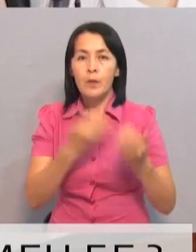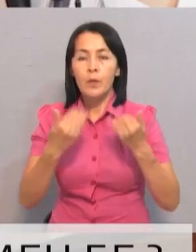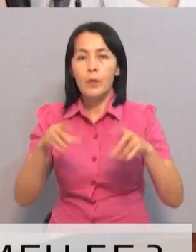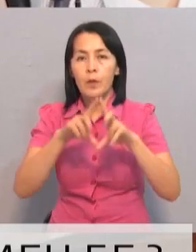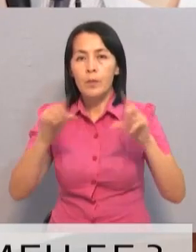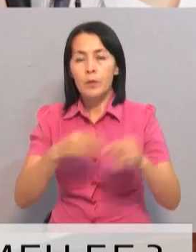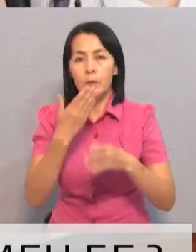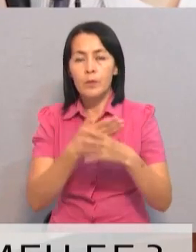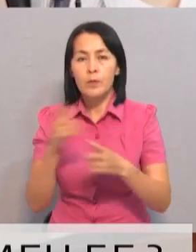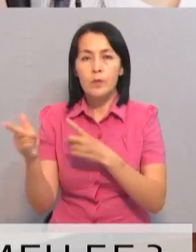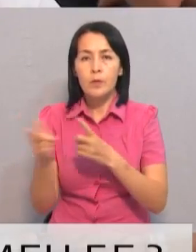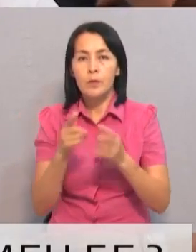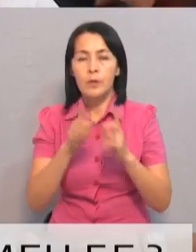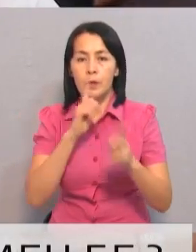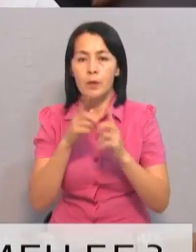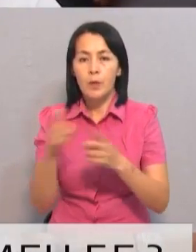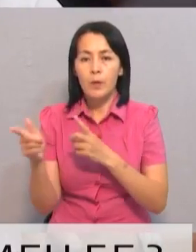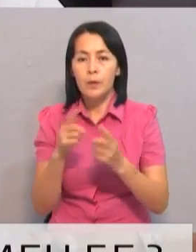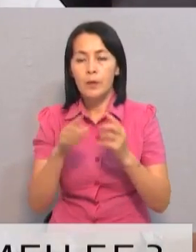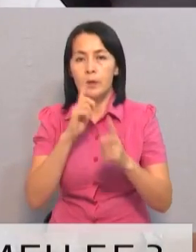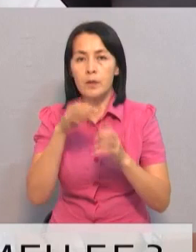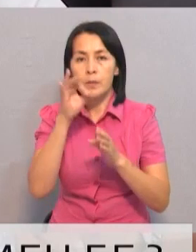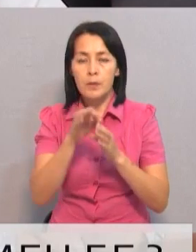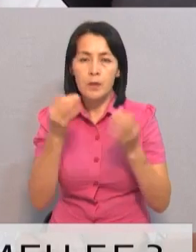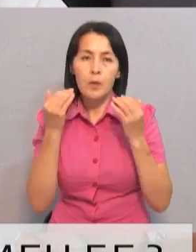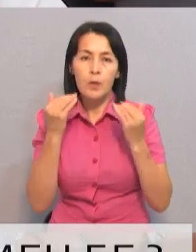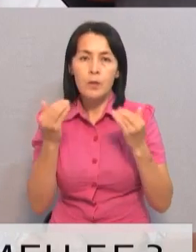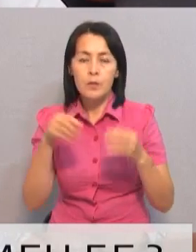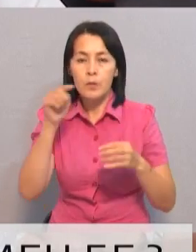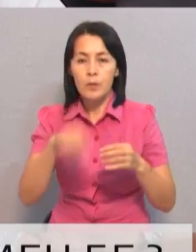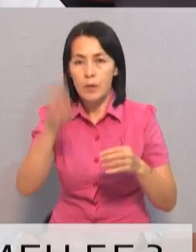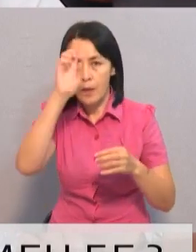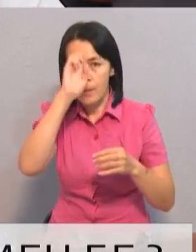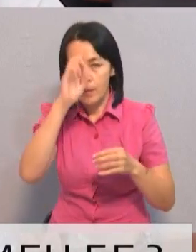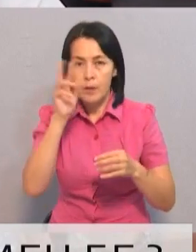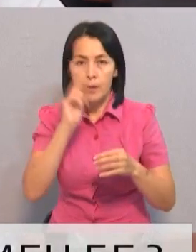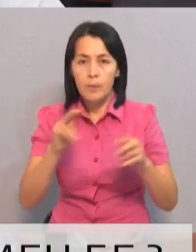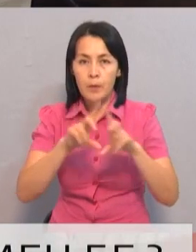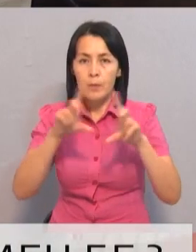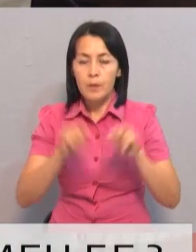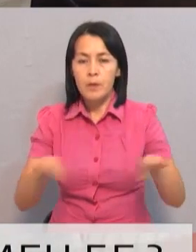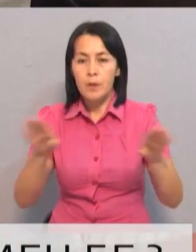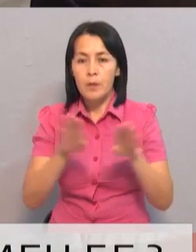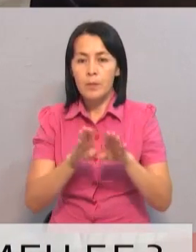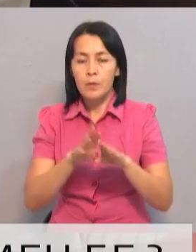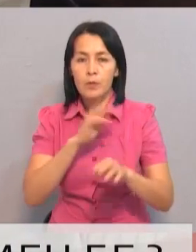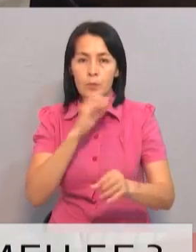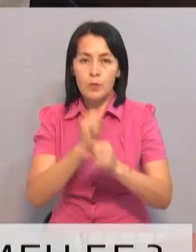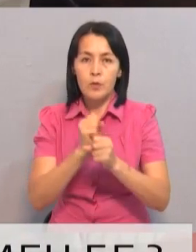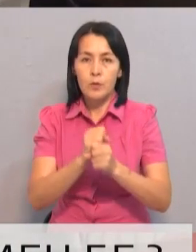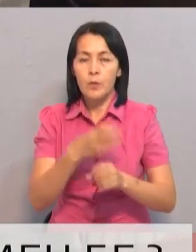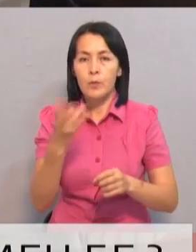палата көмектесуге әзір, талқылауға дайын. Жиынның мақсаты осы. Олар да мемлекеттік білім ошақтарымен теңдей барлық